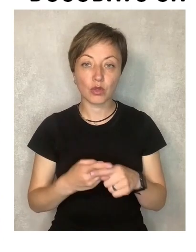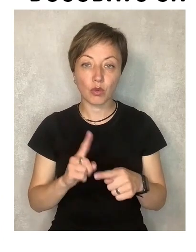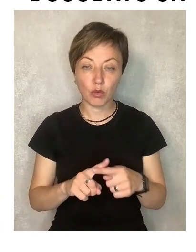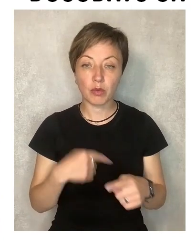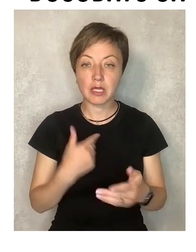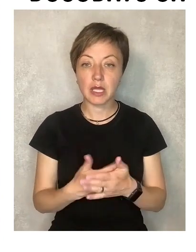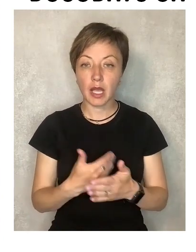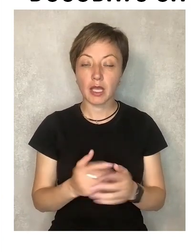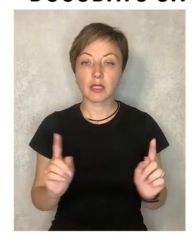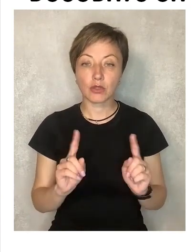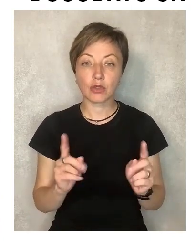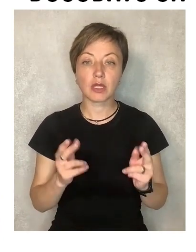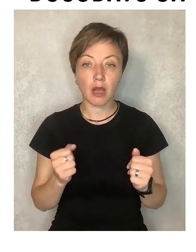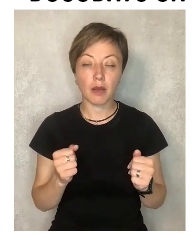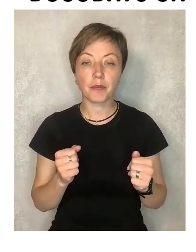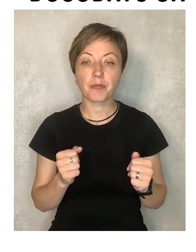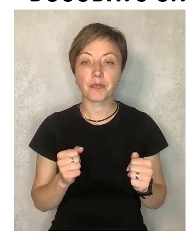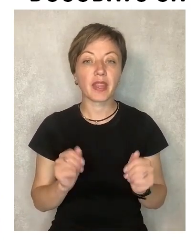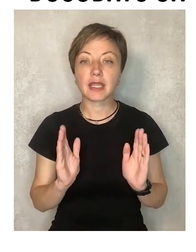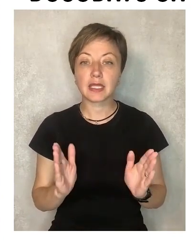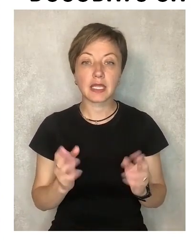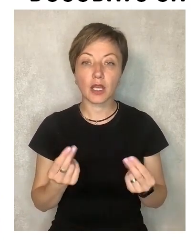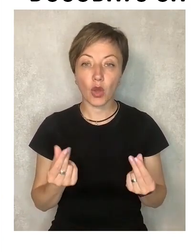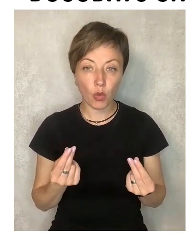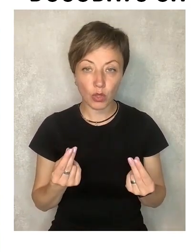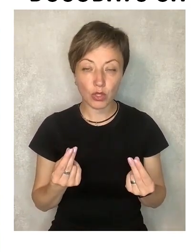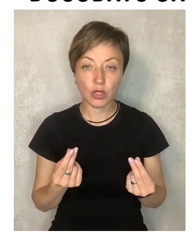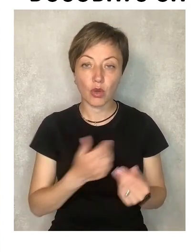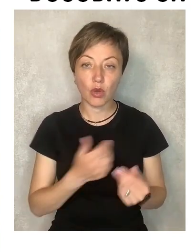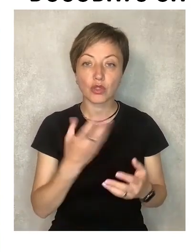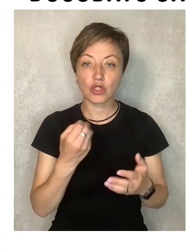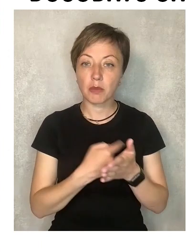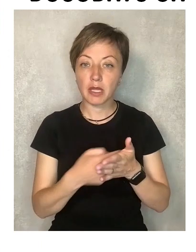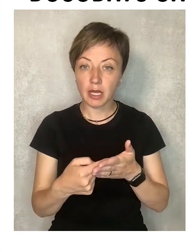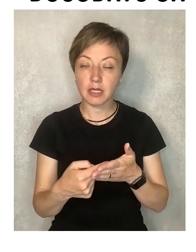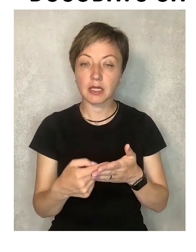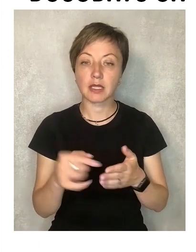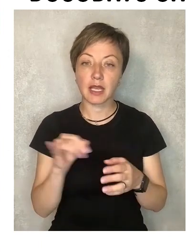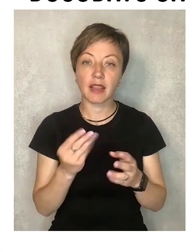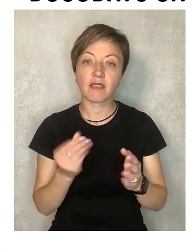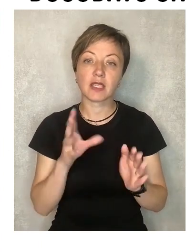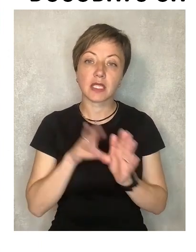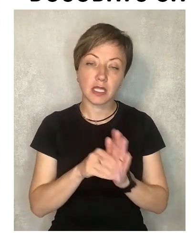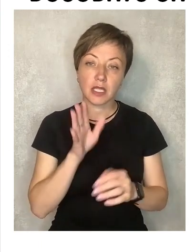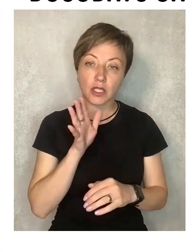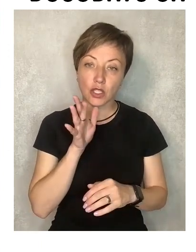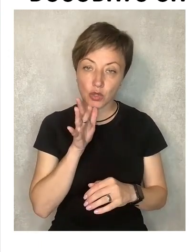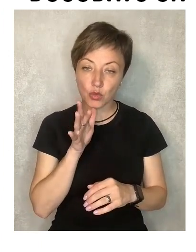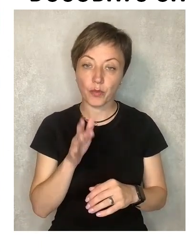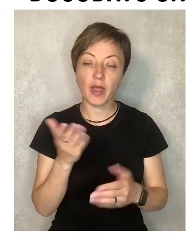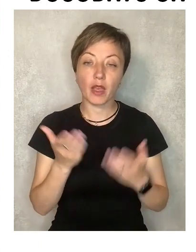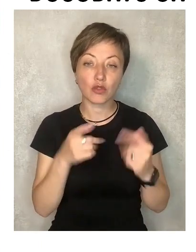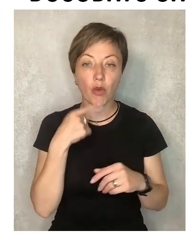що так. І не тільки гроші, хочу ще раз підкреслити, але й ця інвестиція часу. Тобто тут, якщо ми говоримо